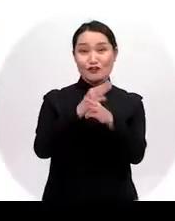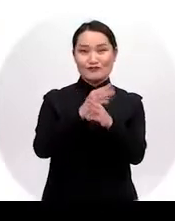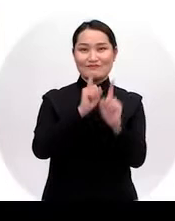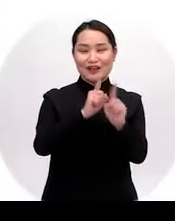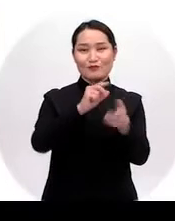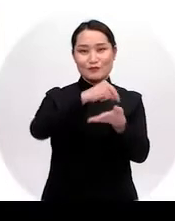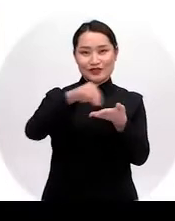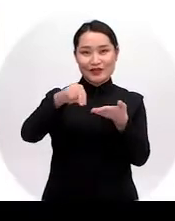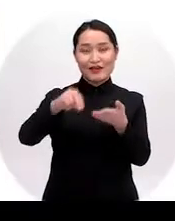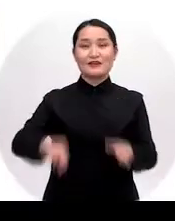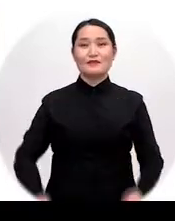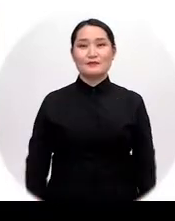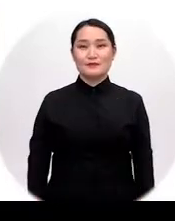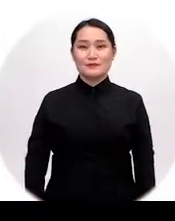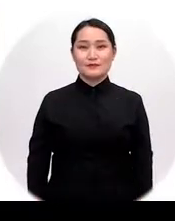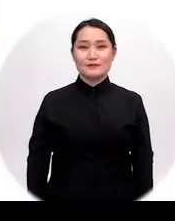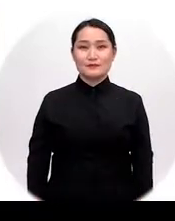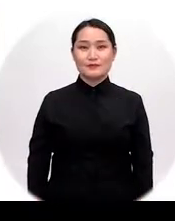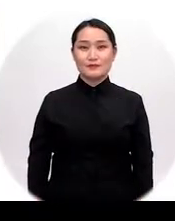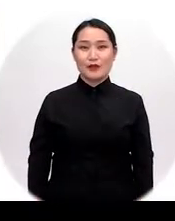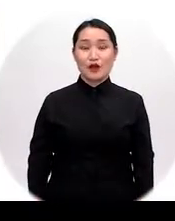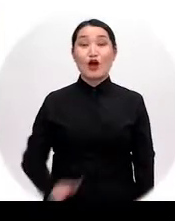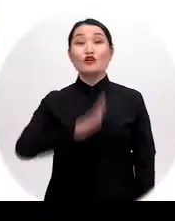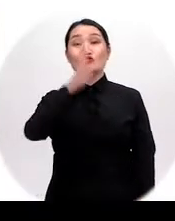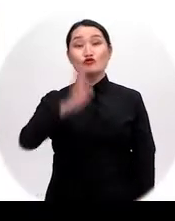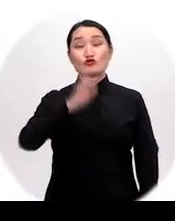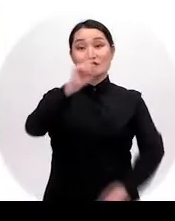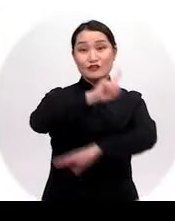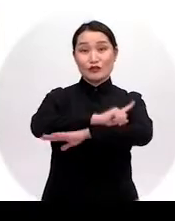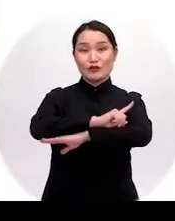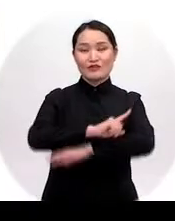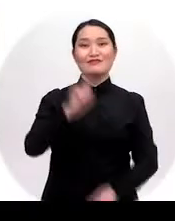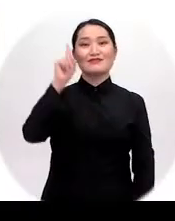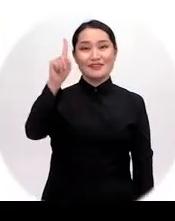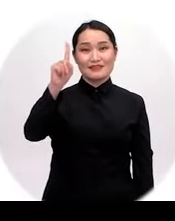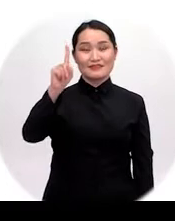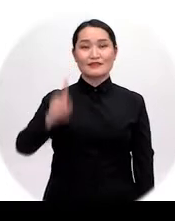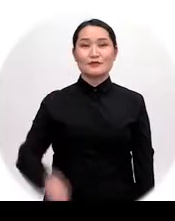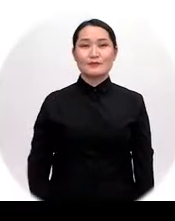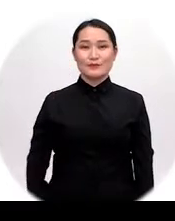бичээрэй. Хэрвээ дуу хөгжмийн хичээл орж байвал 1 номер.